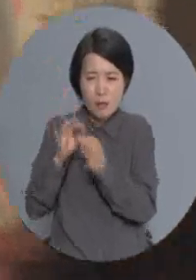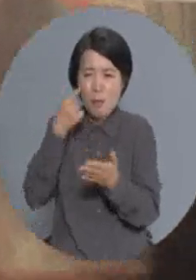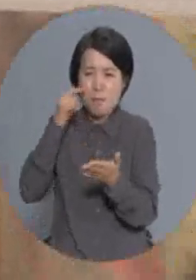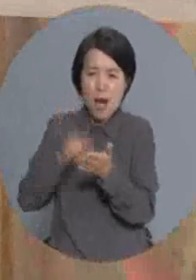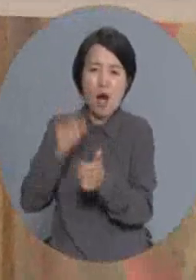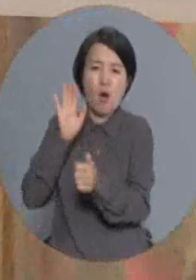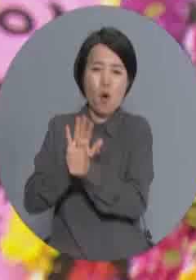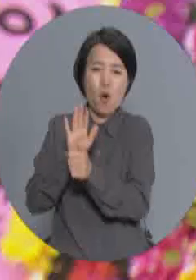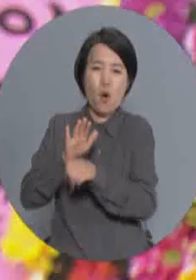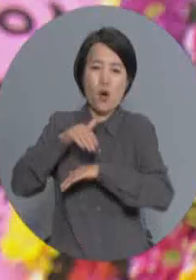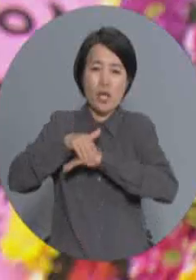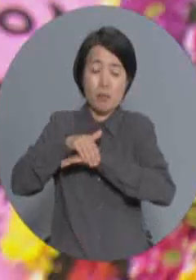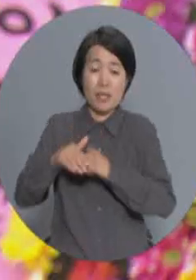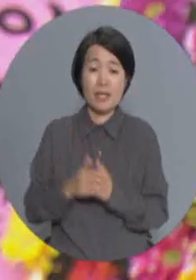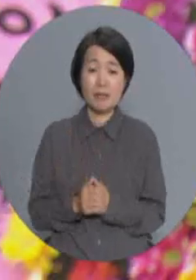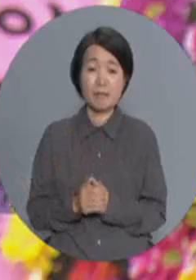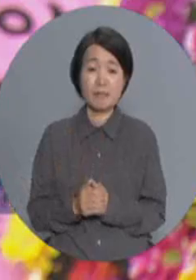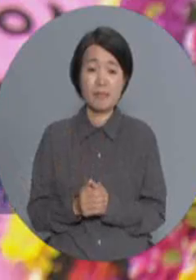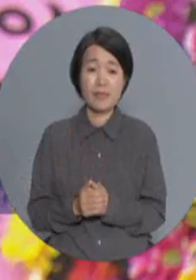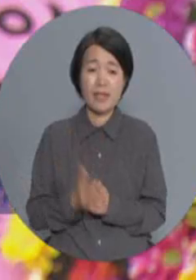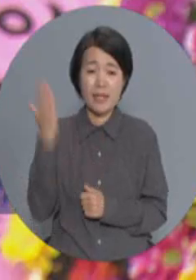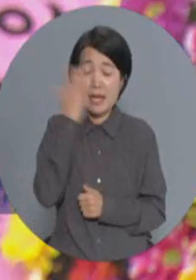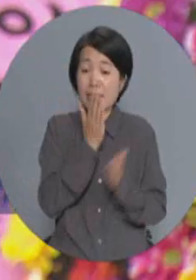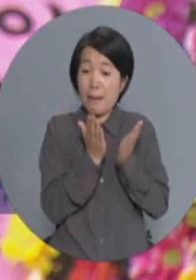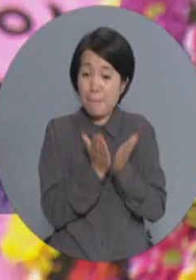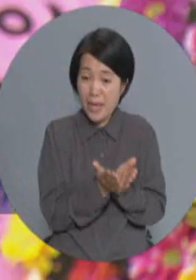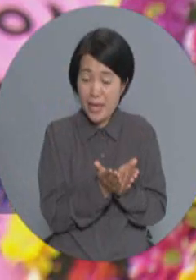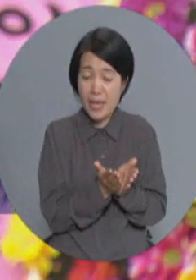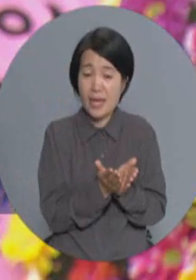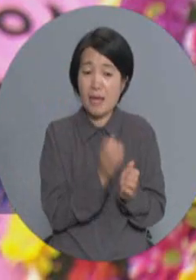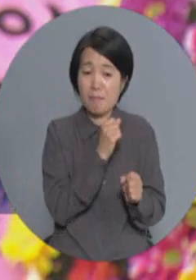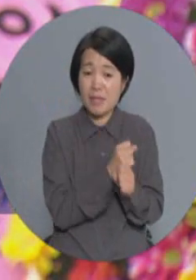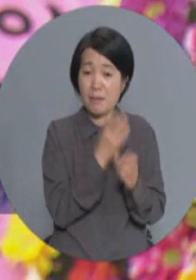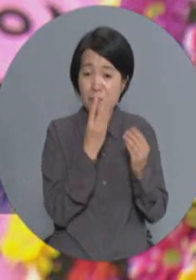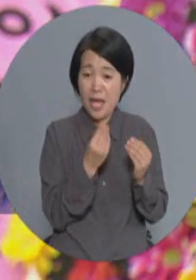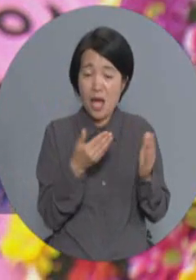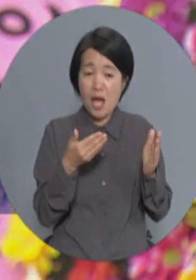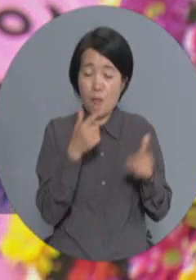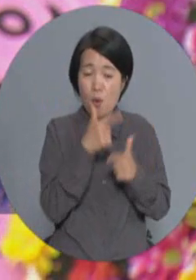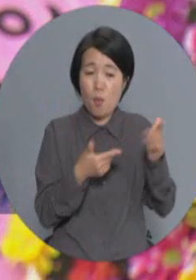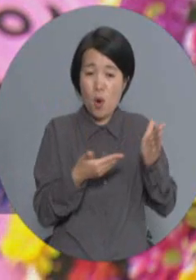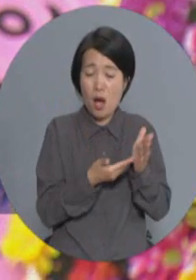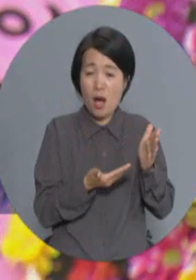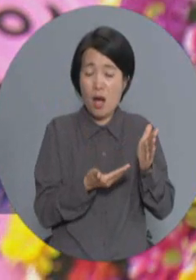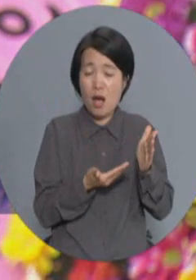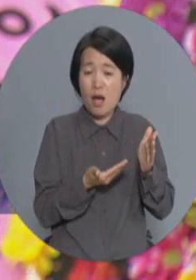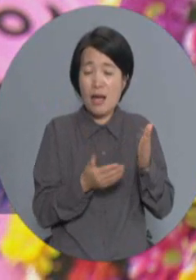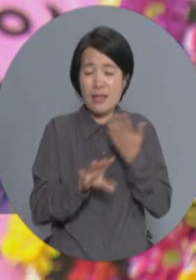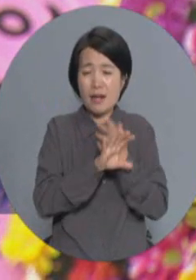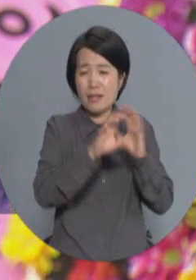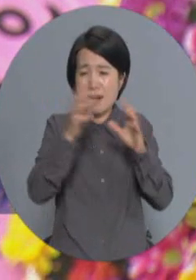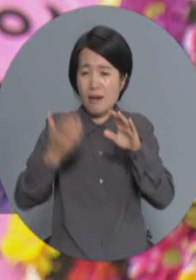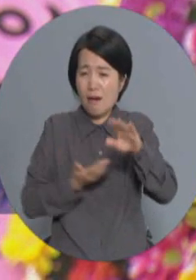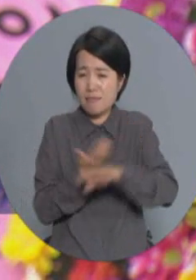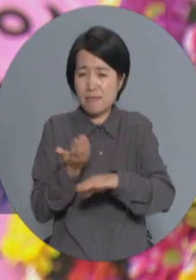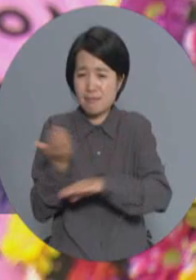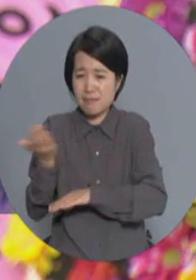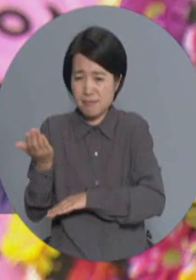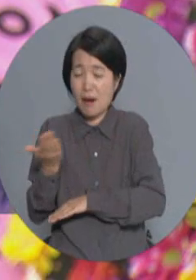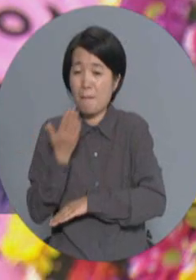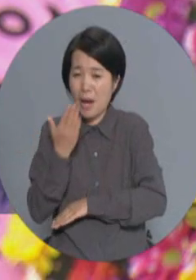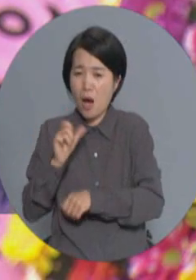밝혔습니다 신환경 선박이 목에서부터 세개로 뻗어나가는 그런